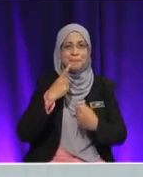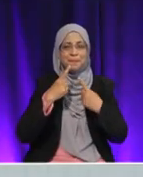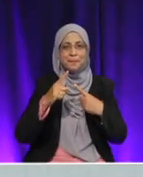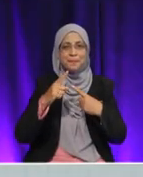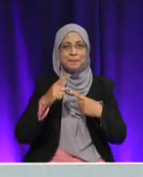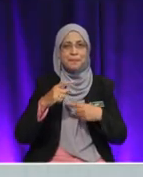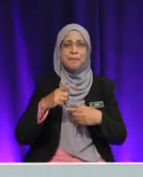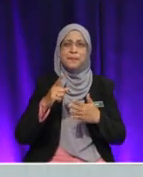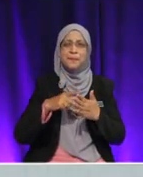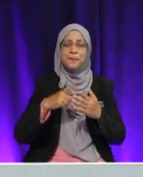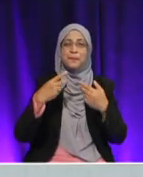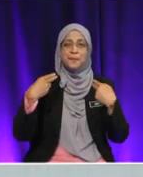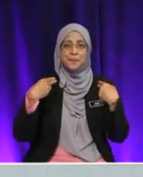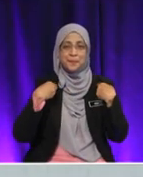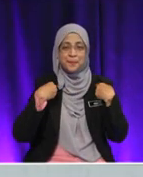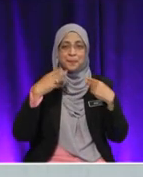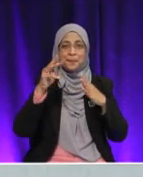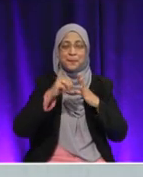mendapatkan kesamaan